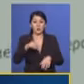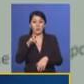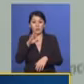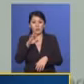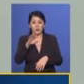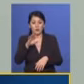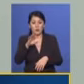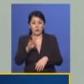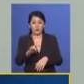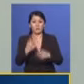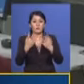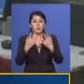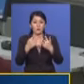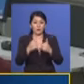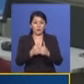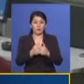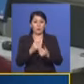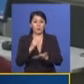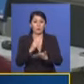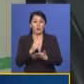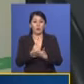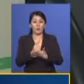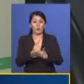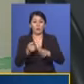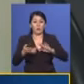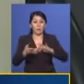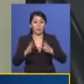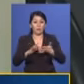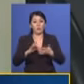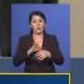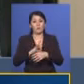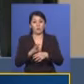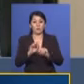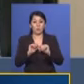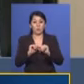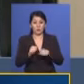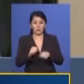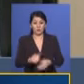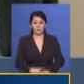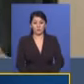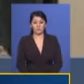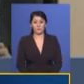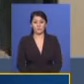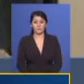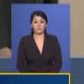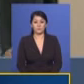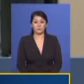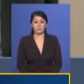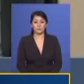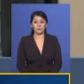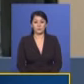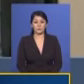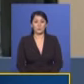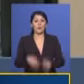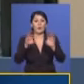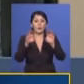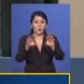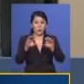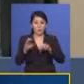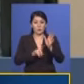беру бермеу туралы шешім қабылдау шарт. Қазір оны электронды жүргізуге болады. За все это время, когда кодекс вступил в силу. Кодекс